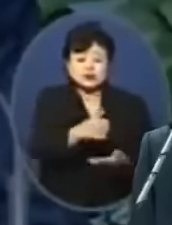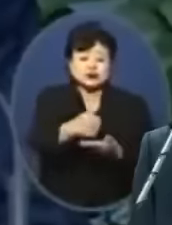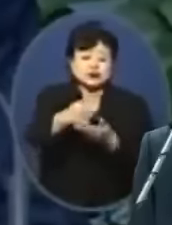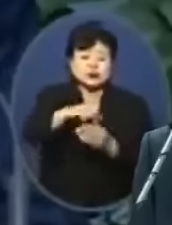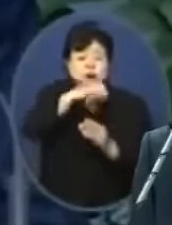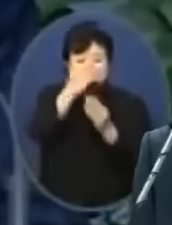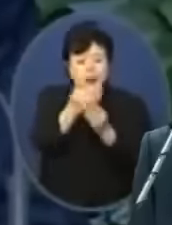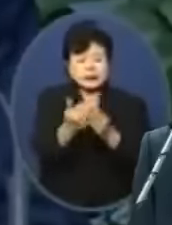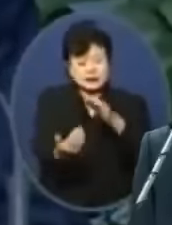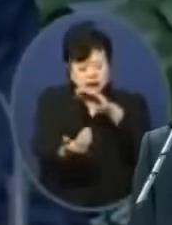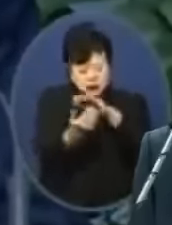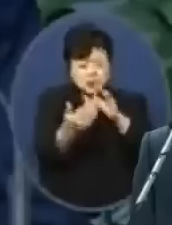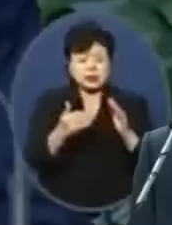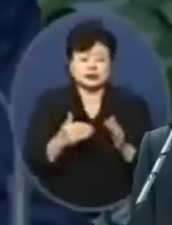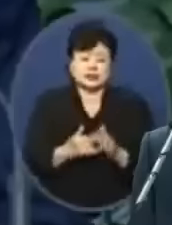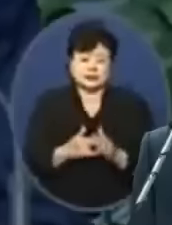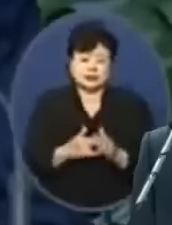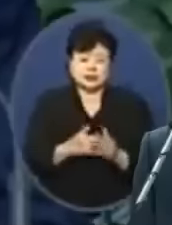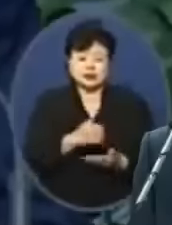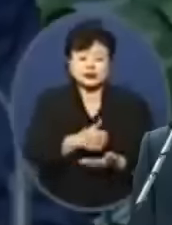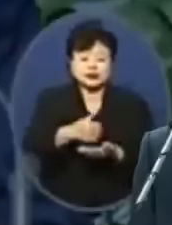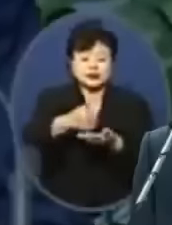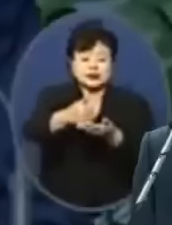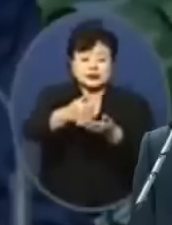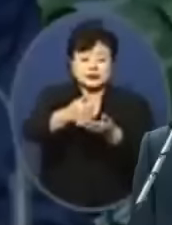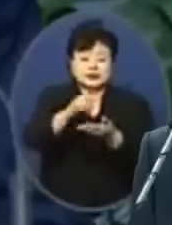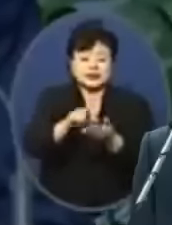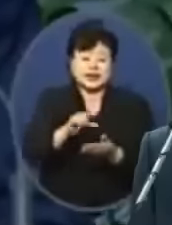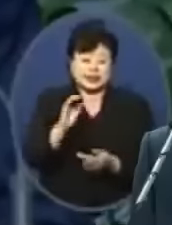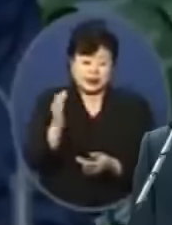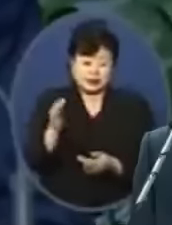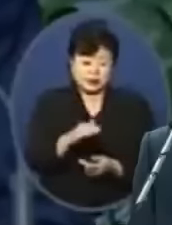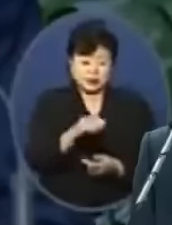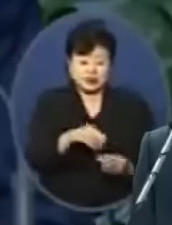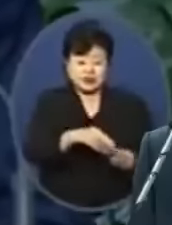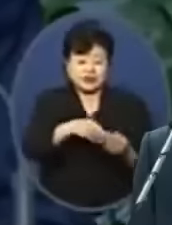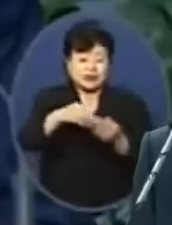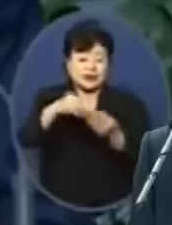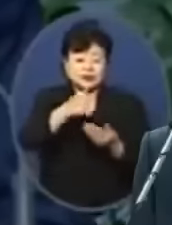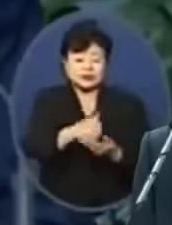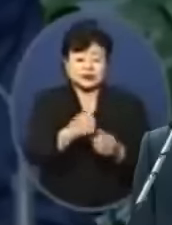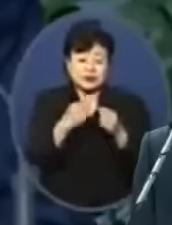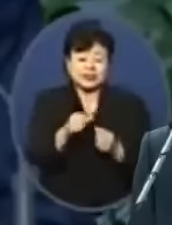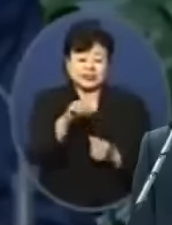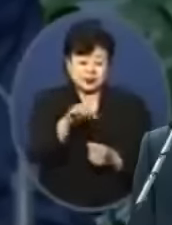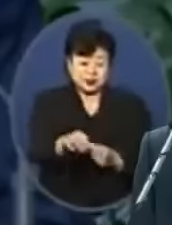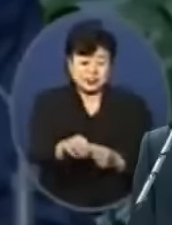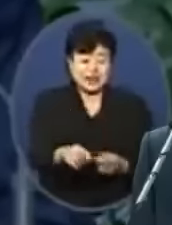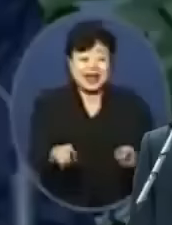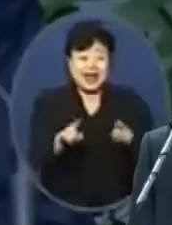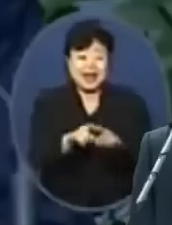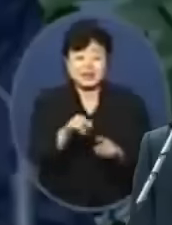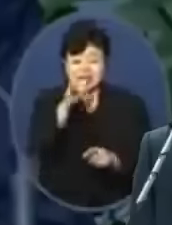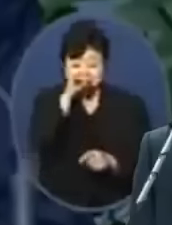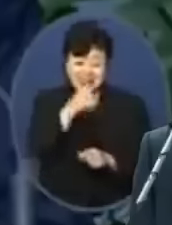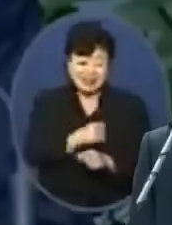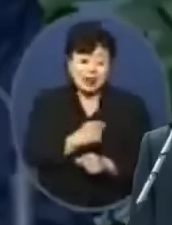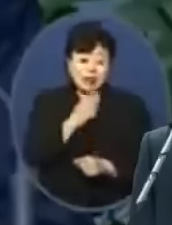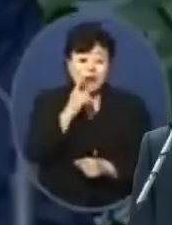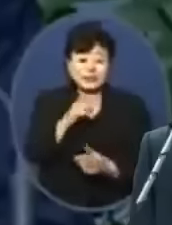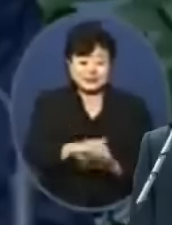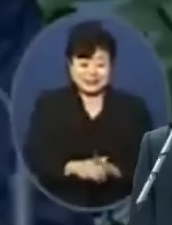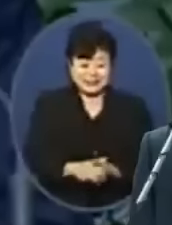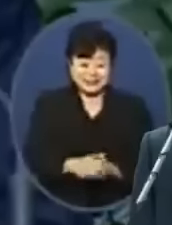다 완성해 놓으셨습니다. 주님이 때가 오면 우리를 데리고 가서 주님 계신 곳에 같이 있게 하겠다고